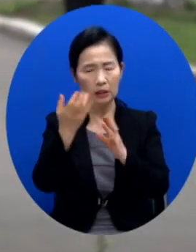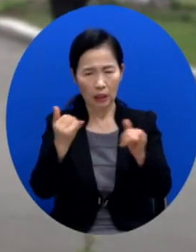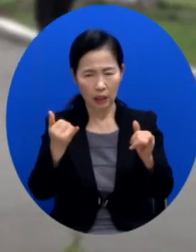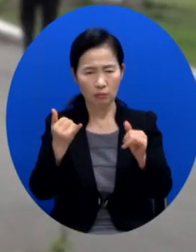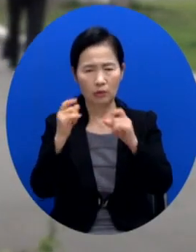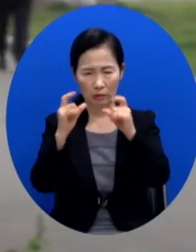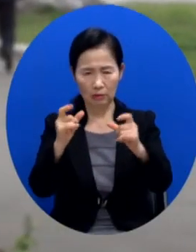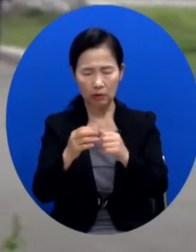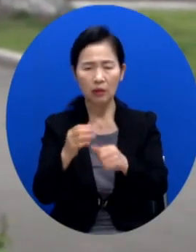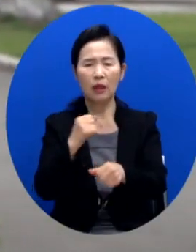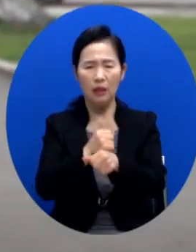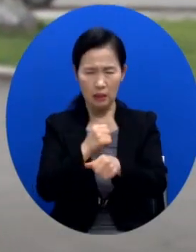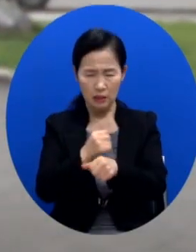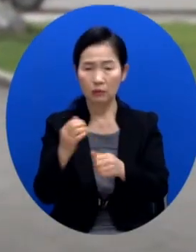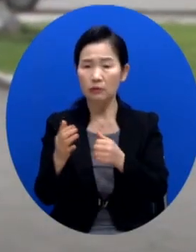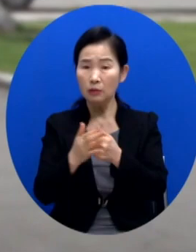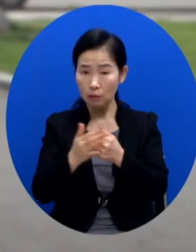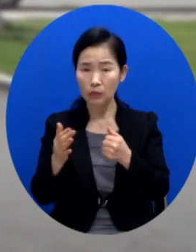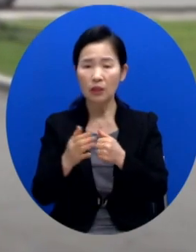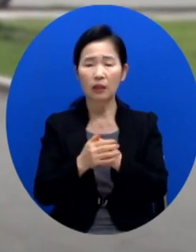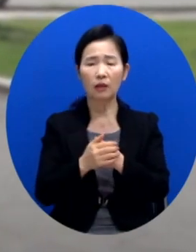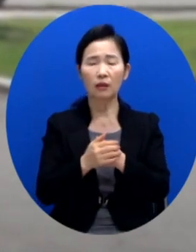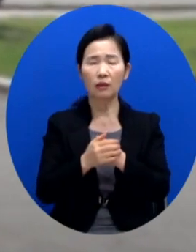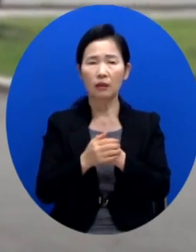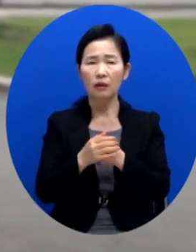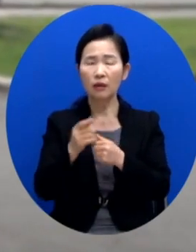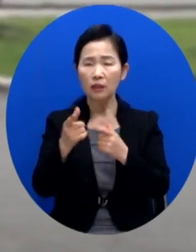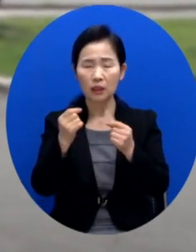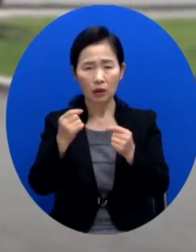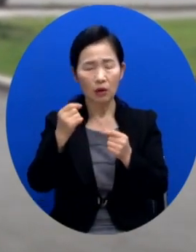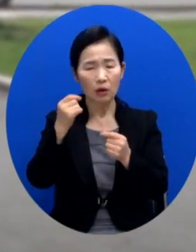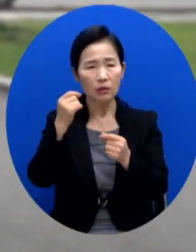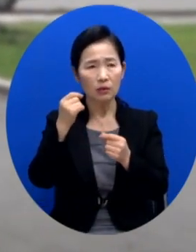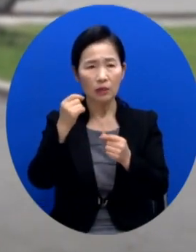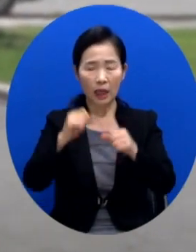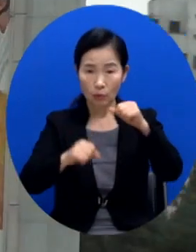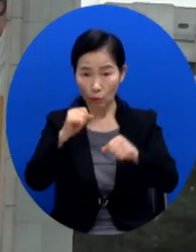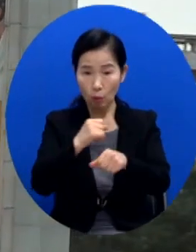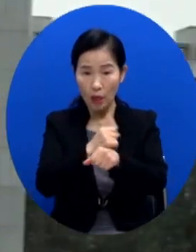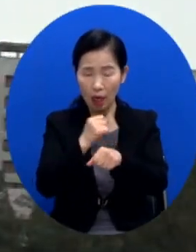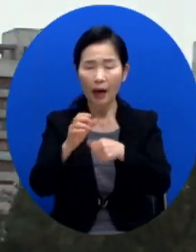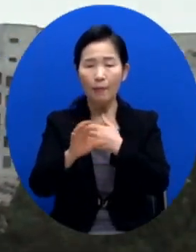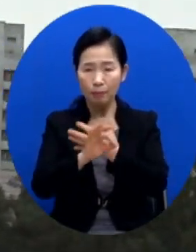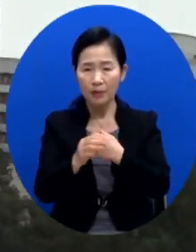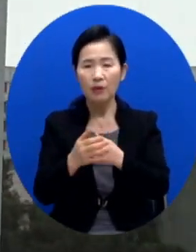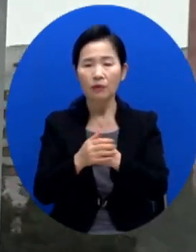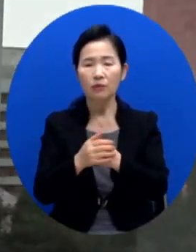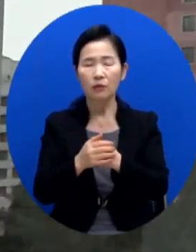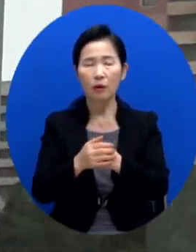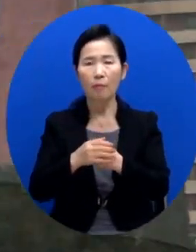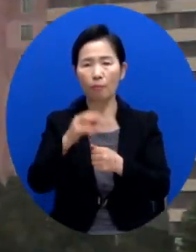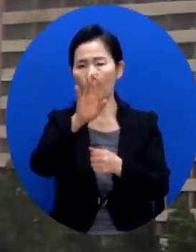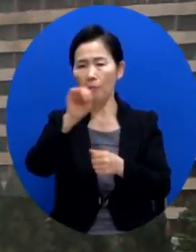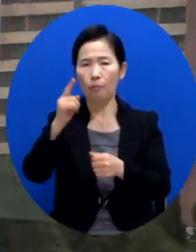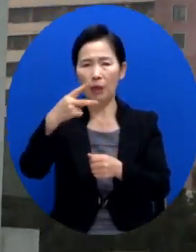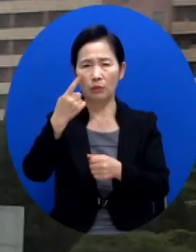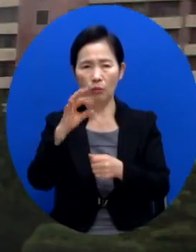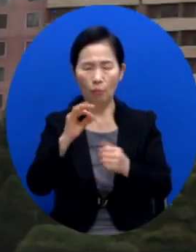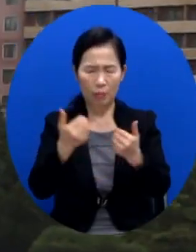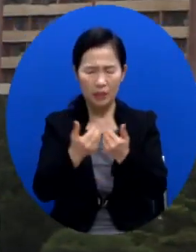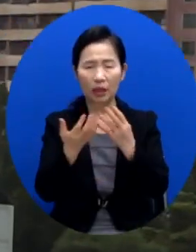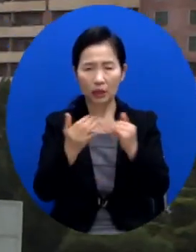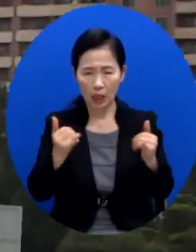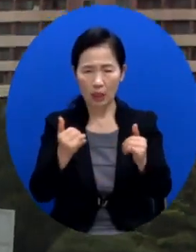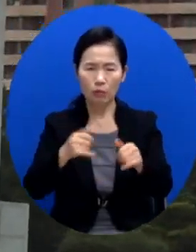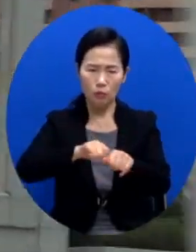반동사상 문화 배격법에 따라 반사회주의 사상 문화를 유입하거나 유포하는 행위를 반동으로 처벌하도록 돼 있다고